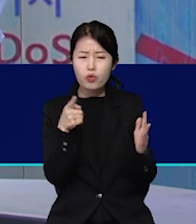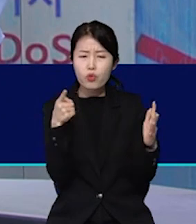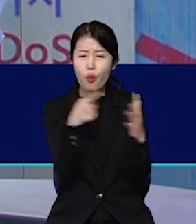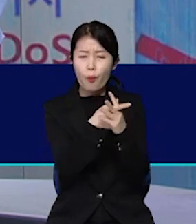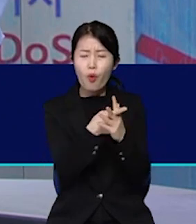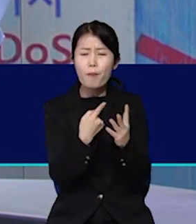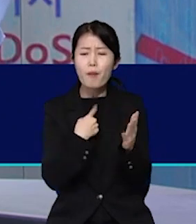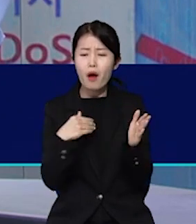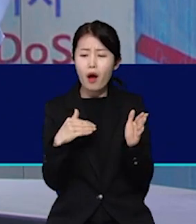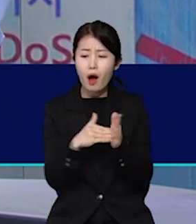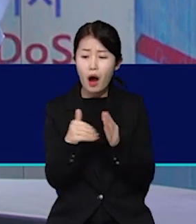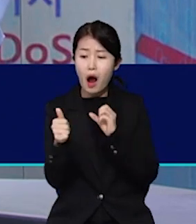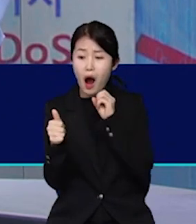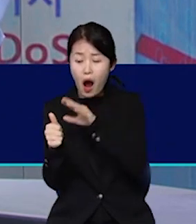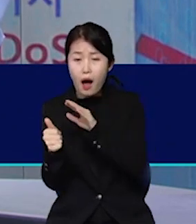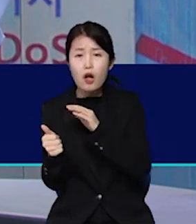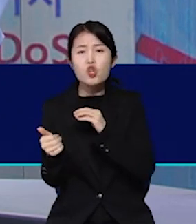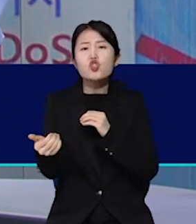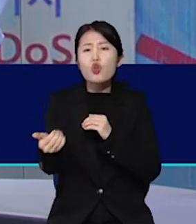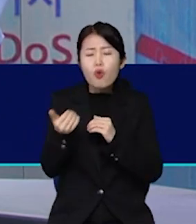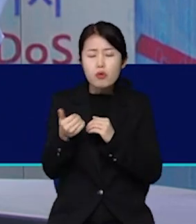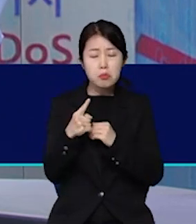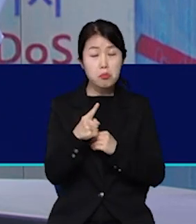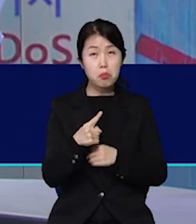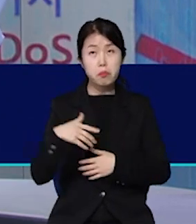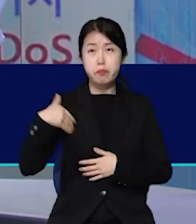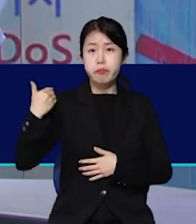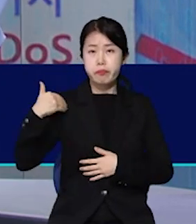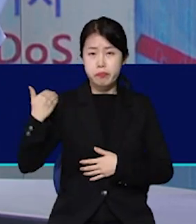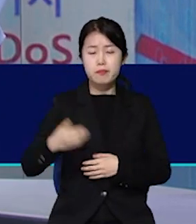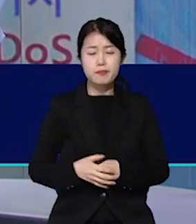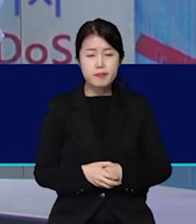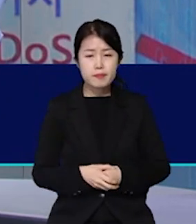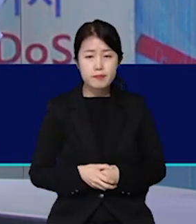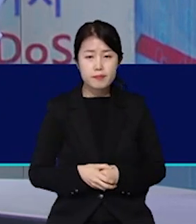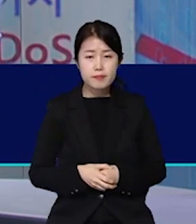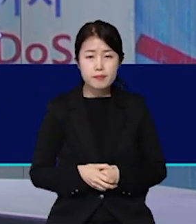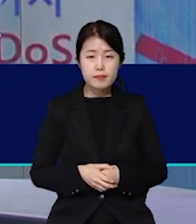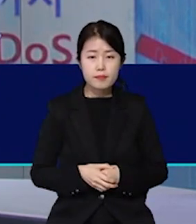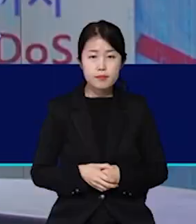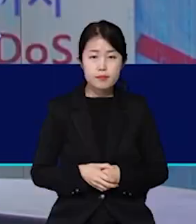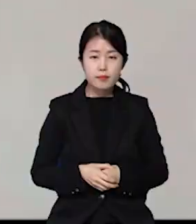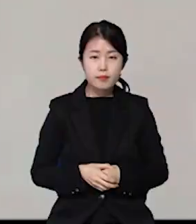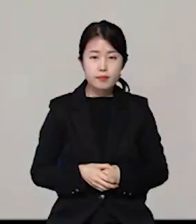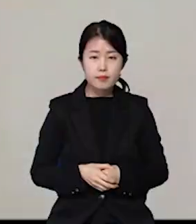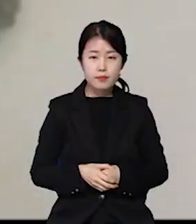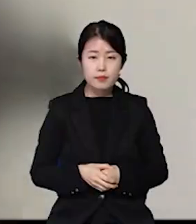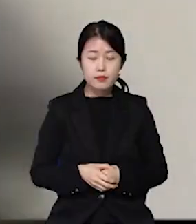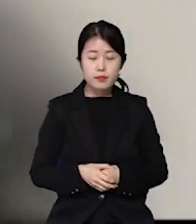정보가 몽땅 털린 사실조차 몰랐습니다. 구영슬 기자의 보도입니다.